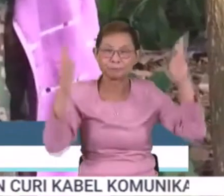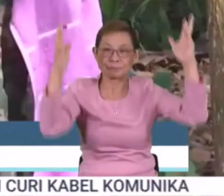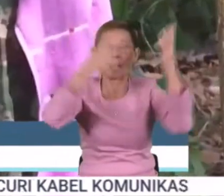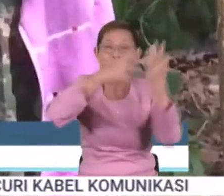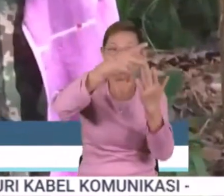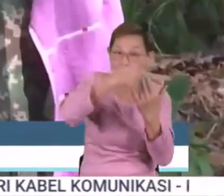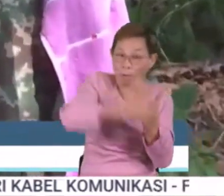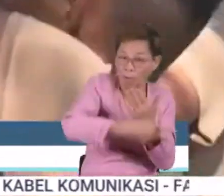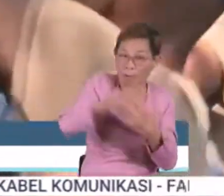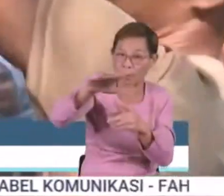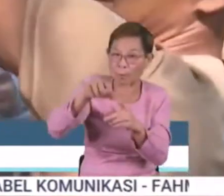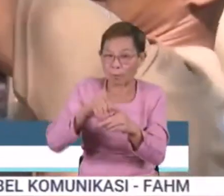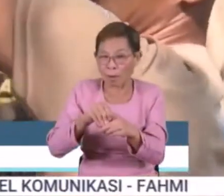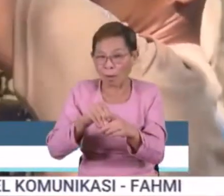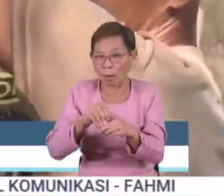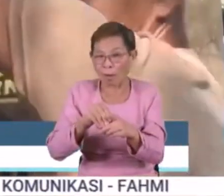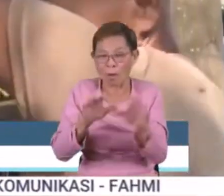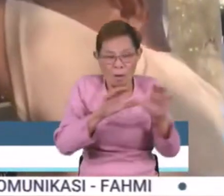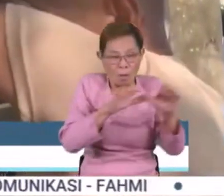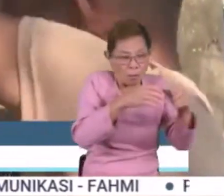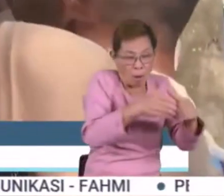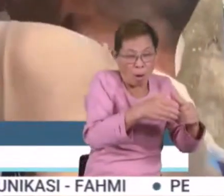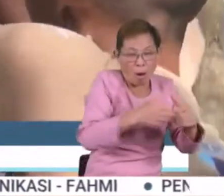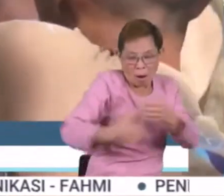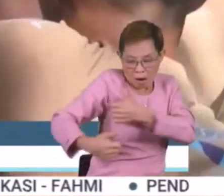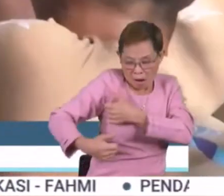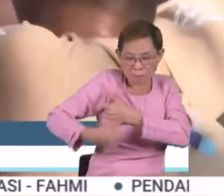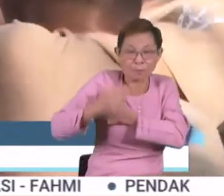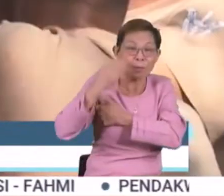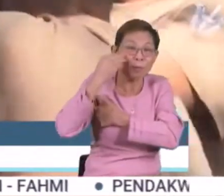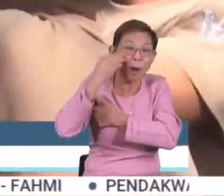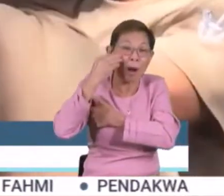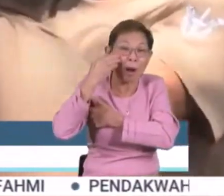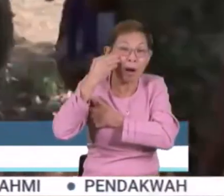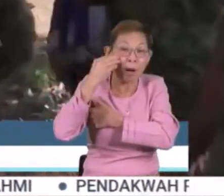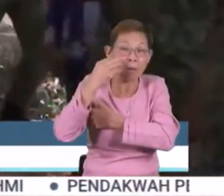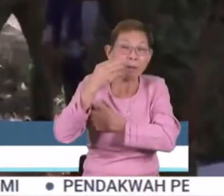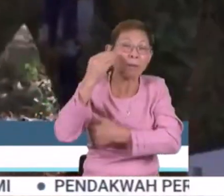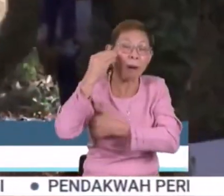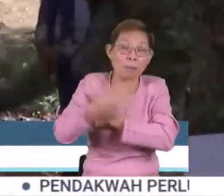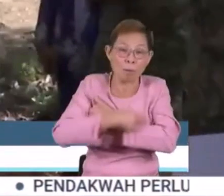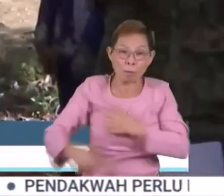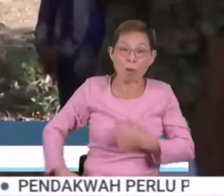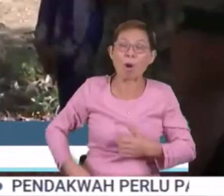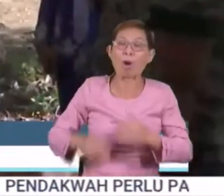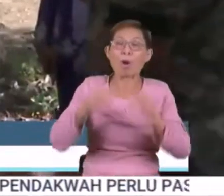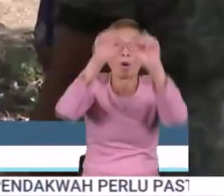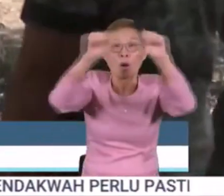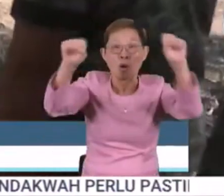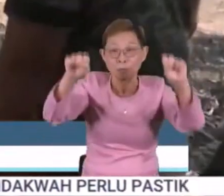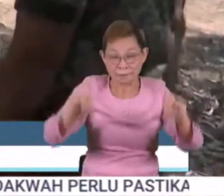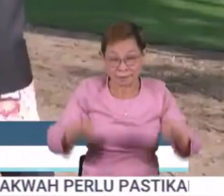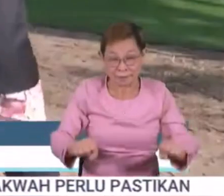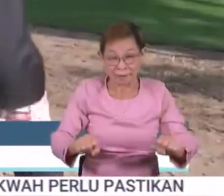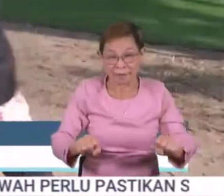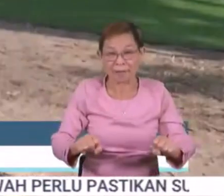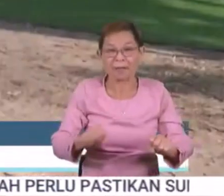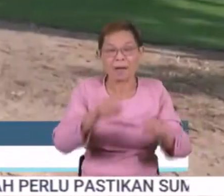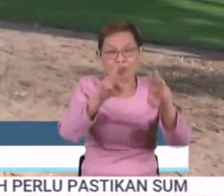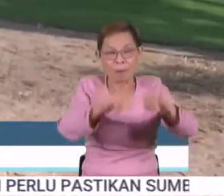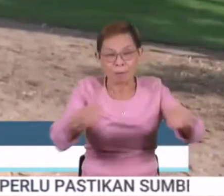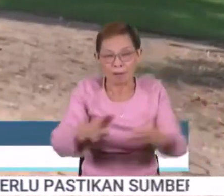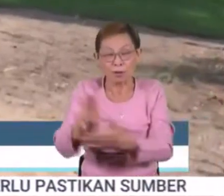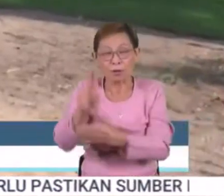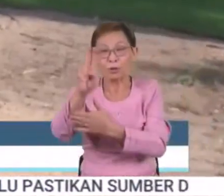program turut melibatkan batalian ke-18 rejimen Askar Melayu diraja kem seri pantai homestay Teluk Ketapang penuntut